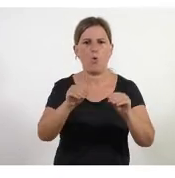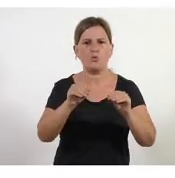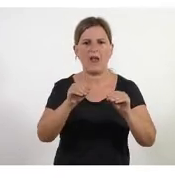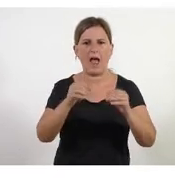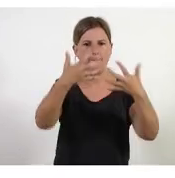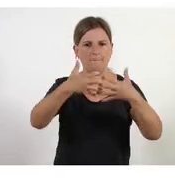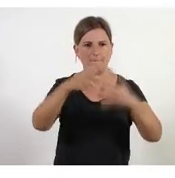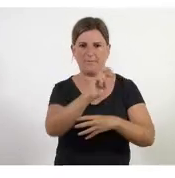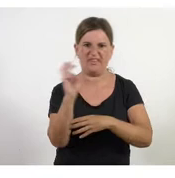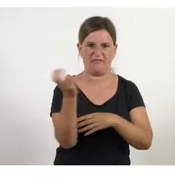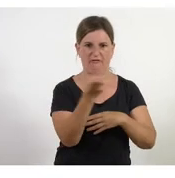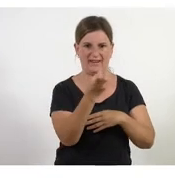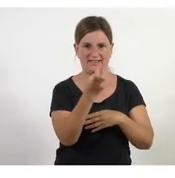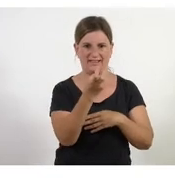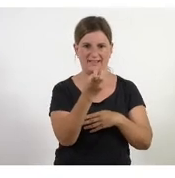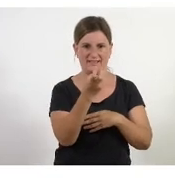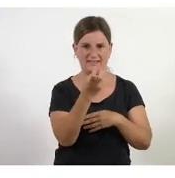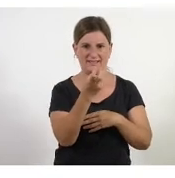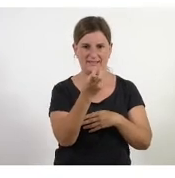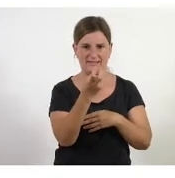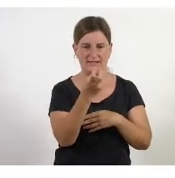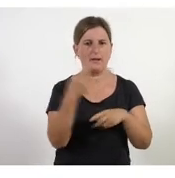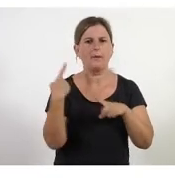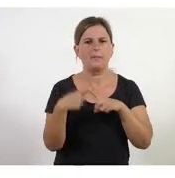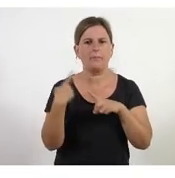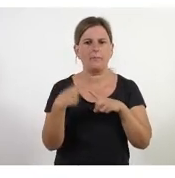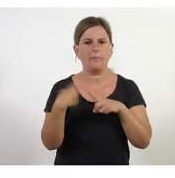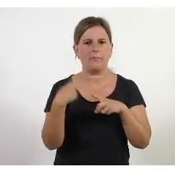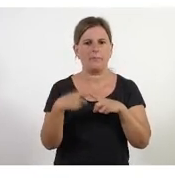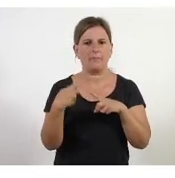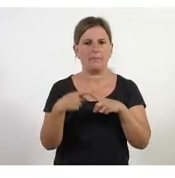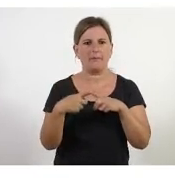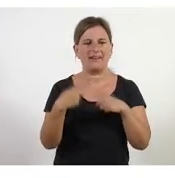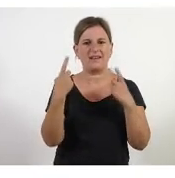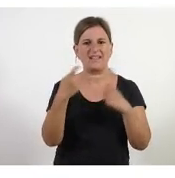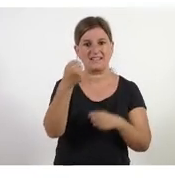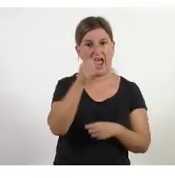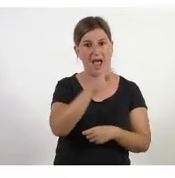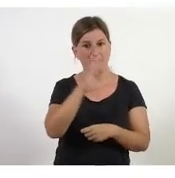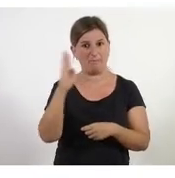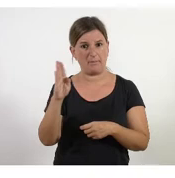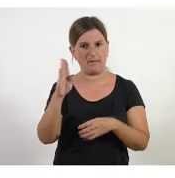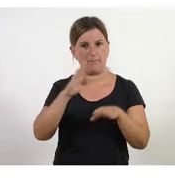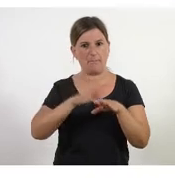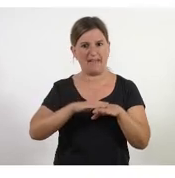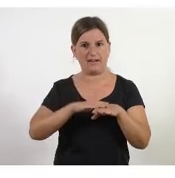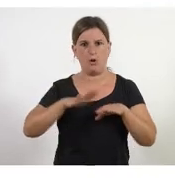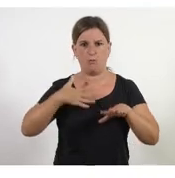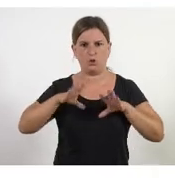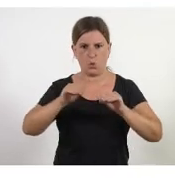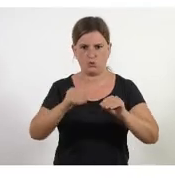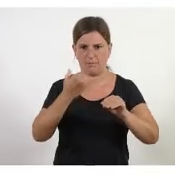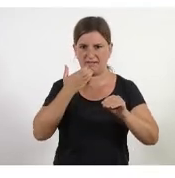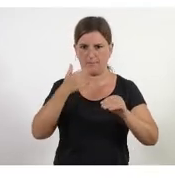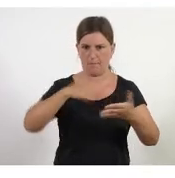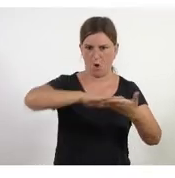que es mantindrà les 5 tipus d'aplicació que veurem, perquè tindre una aplicació que sigui multidispositiu vol dir que la podem fer servir al